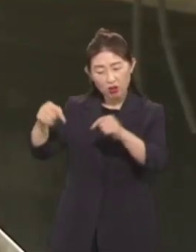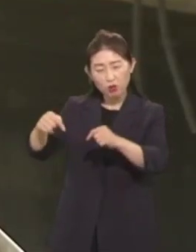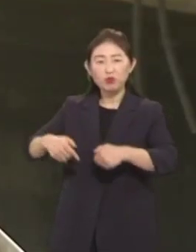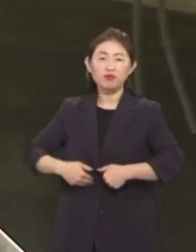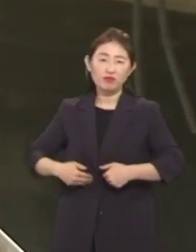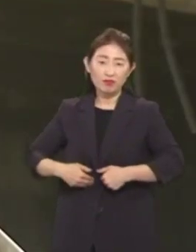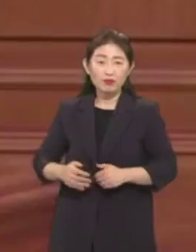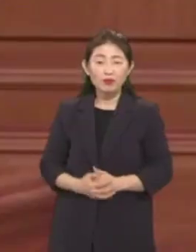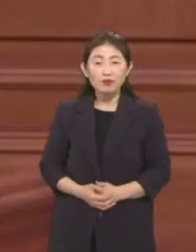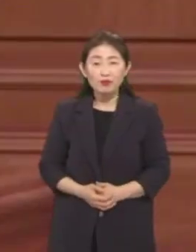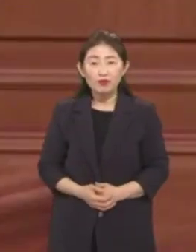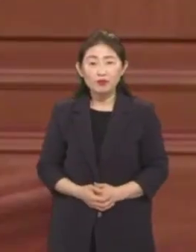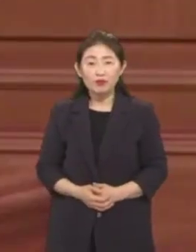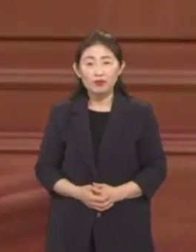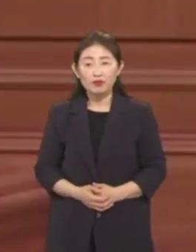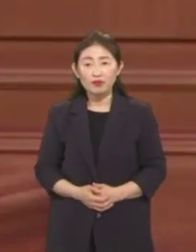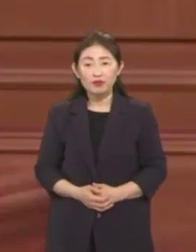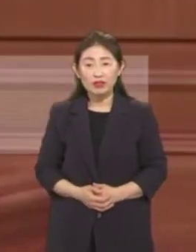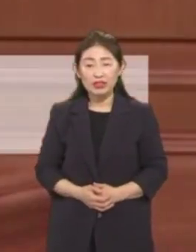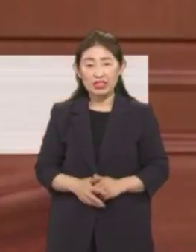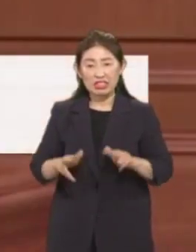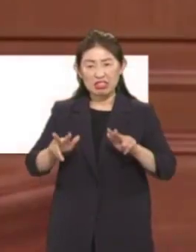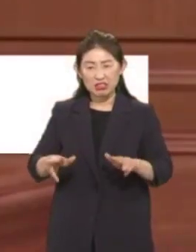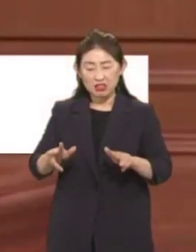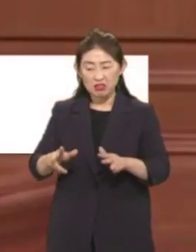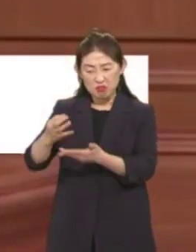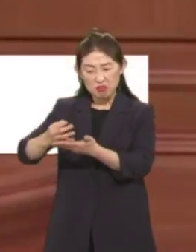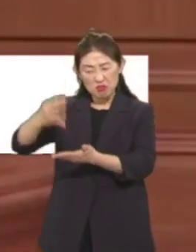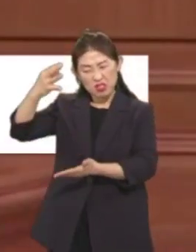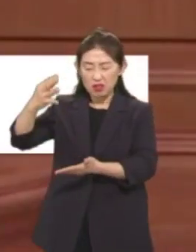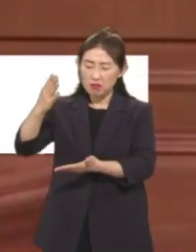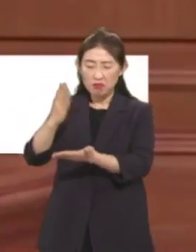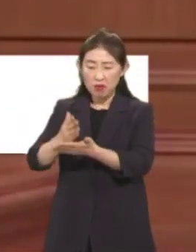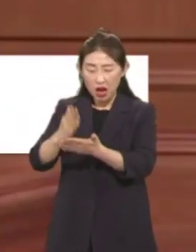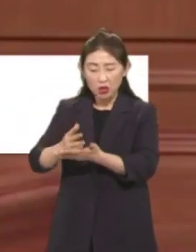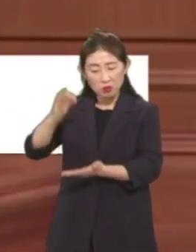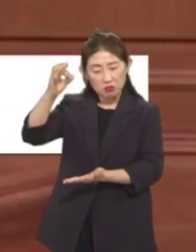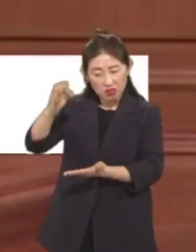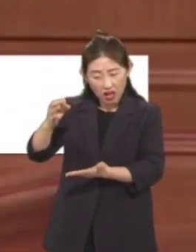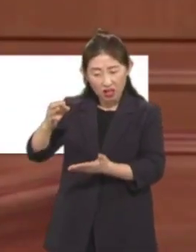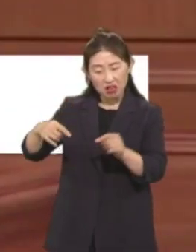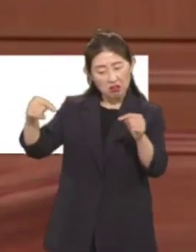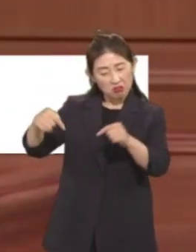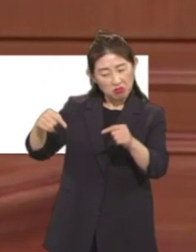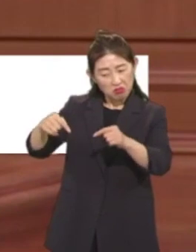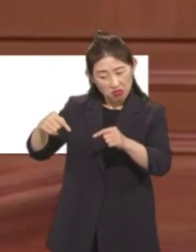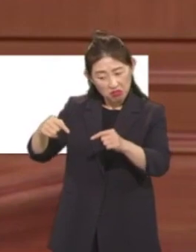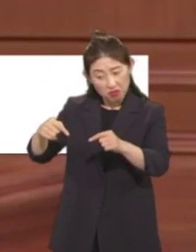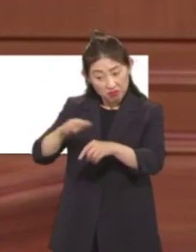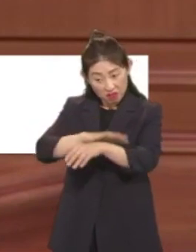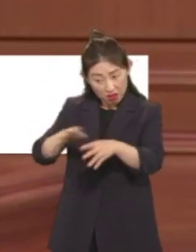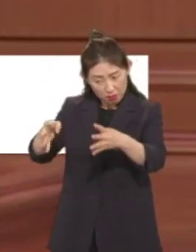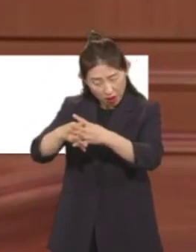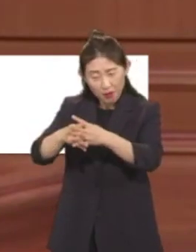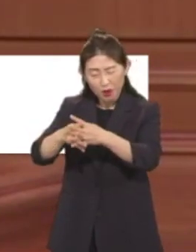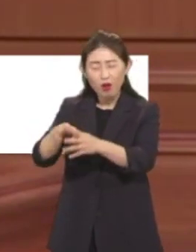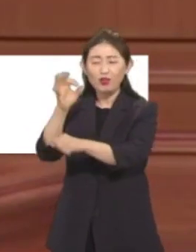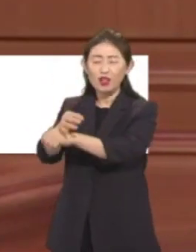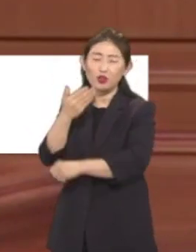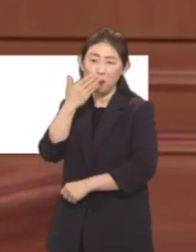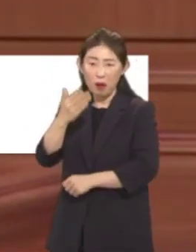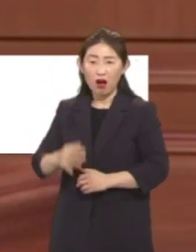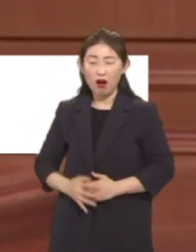전망입니다. 최소한 적정한 가격으로 했을 때는 우리가 검토해 볼 수 있다. 도시에 또 흉물처럼